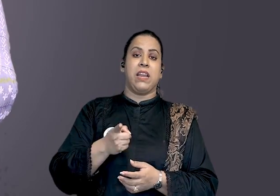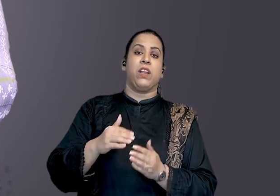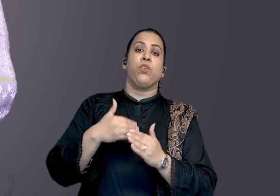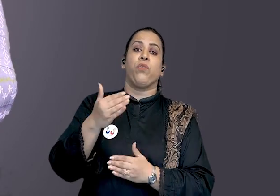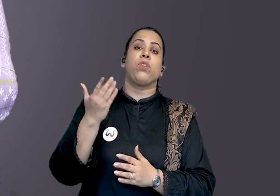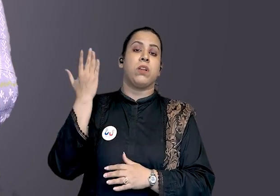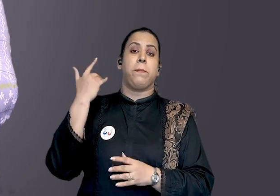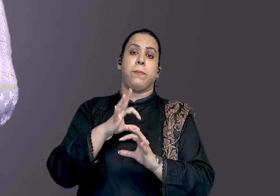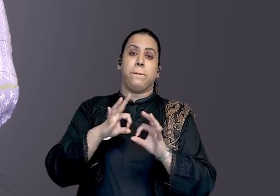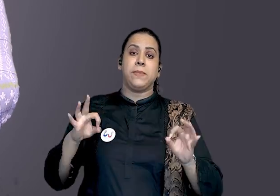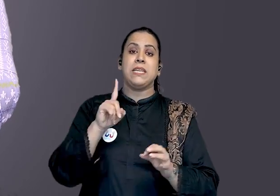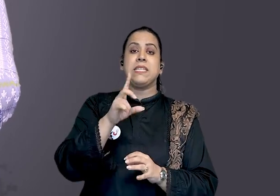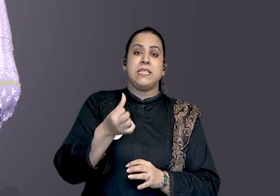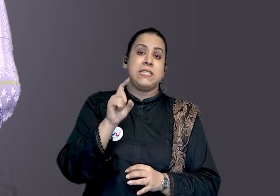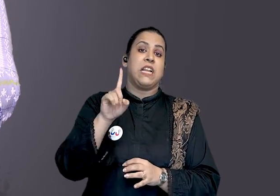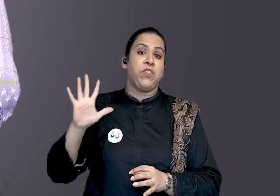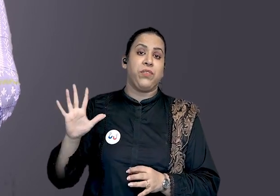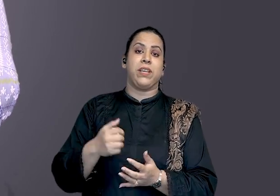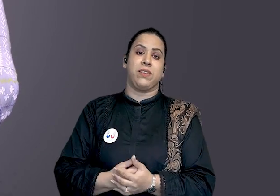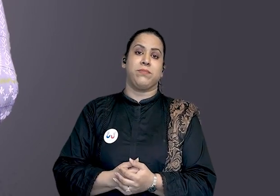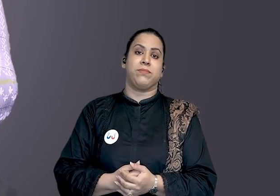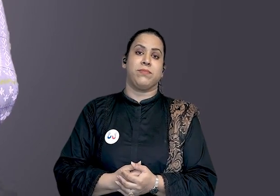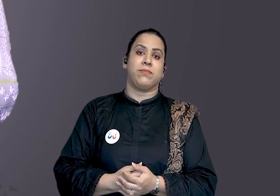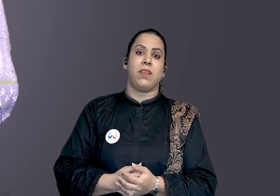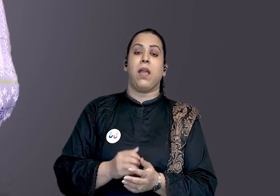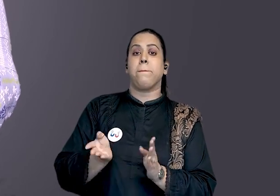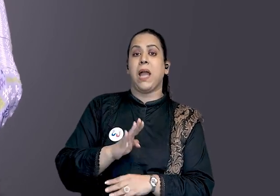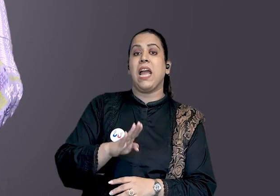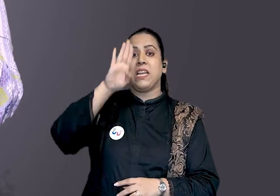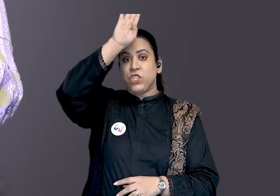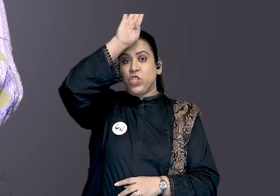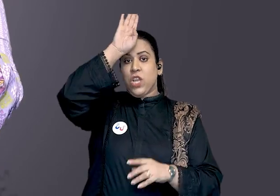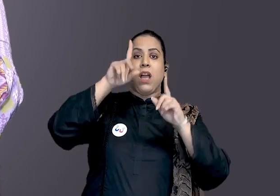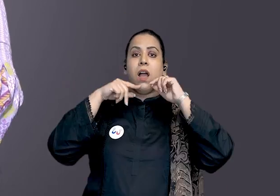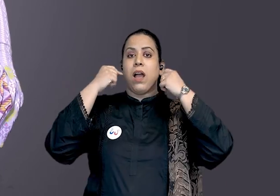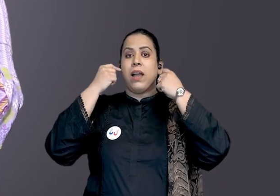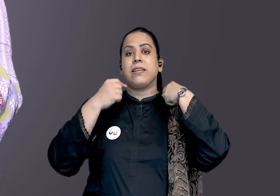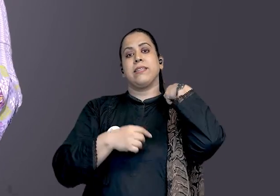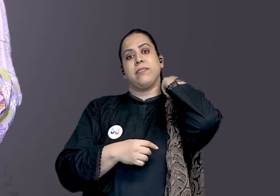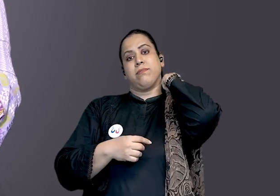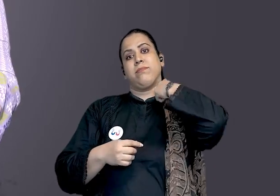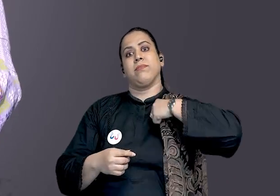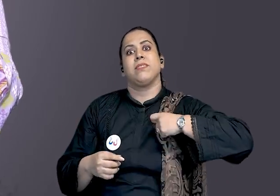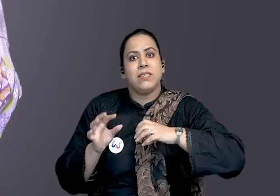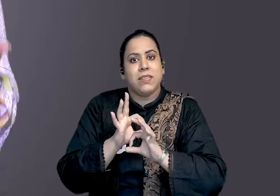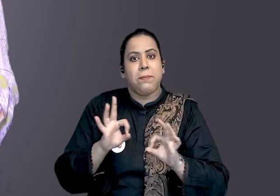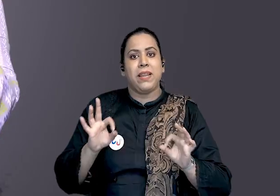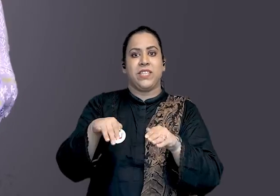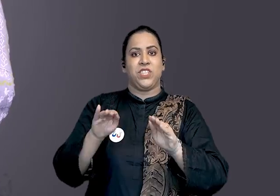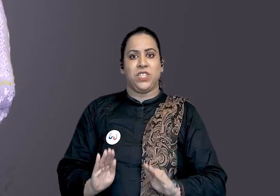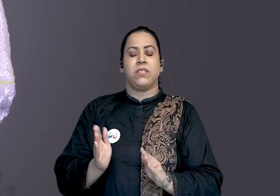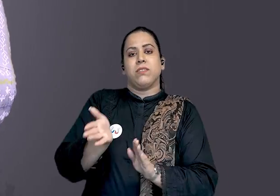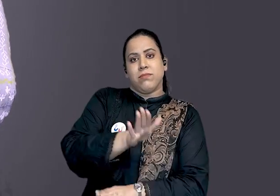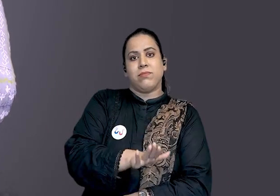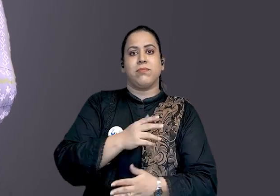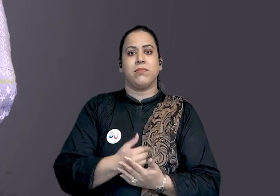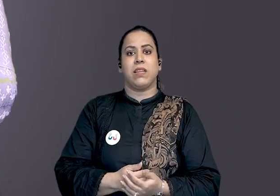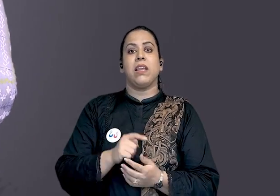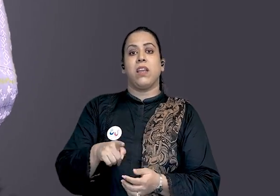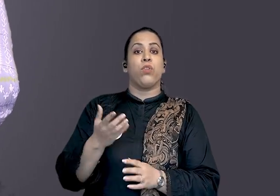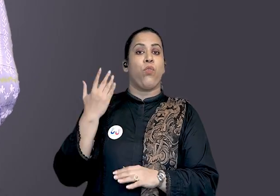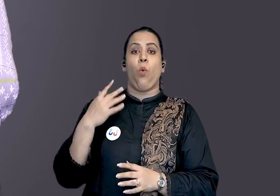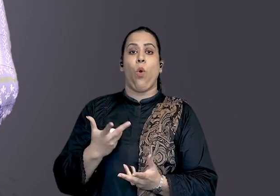बाय जहांगीर. और जब इसकी कंप्लीशन होती है तो उसके बाद ऑफ कोर्स इट वाज ट्रीटेड एज अ